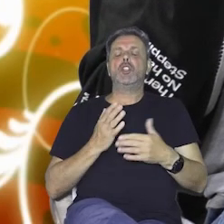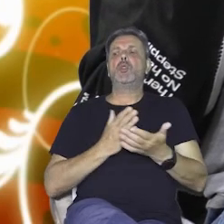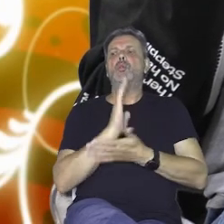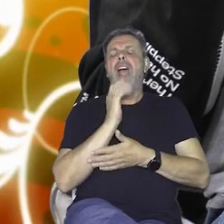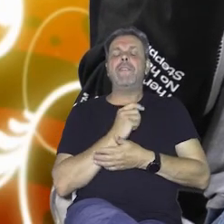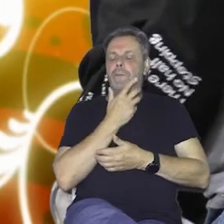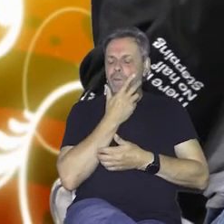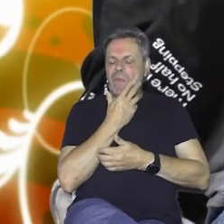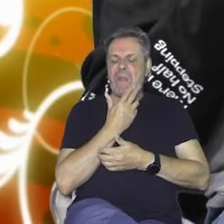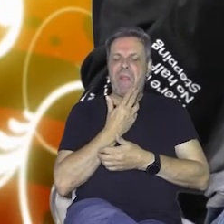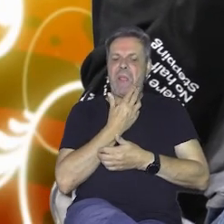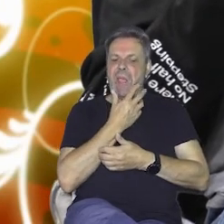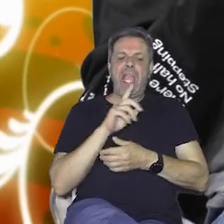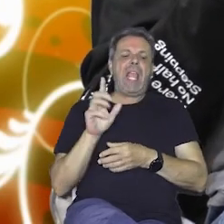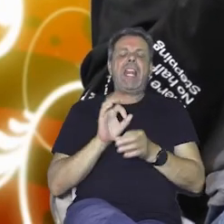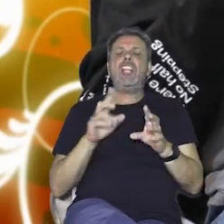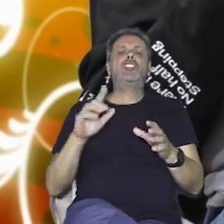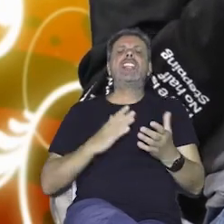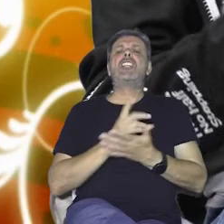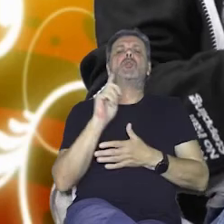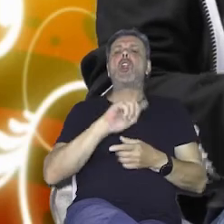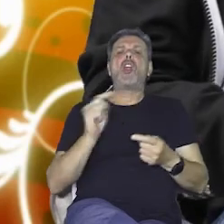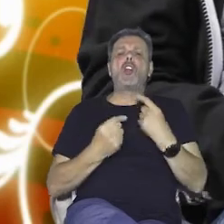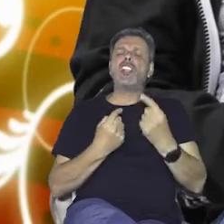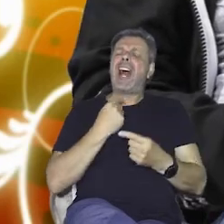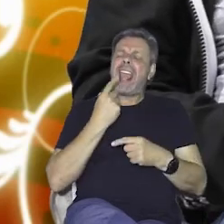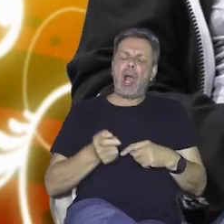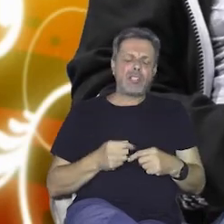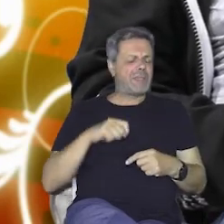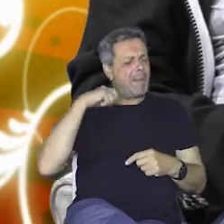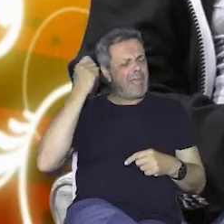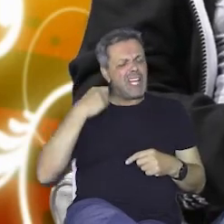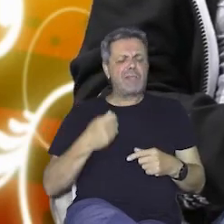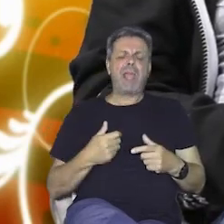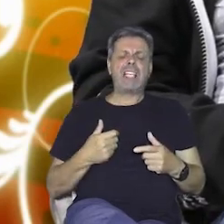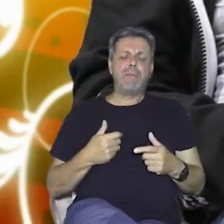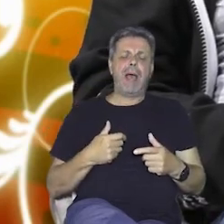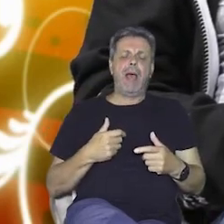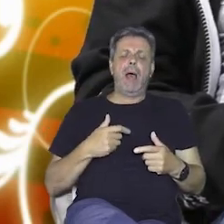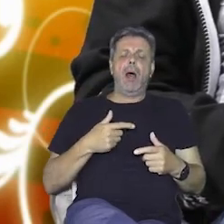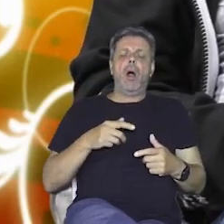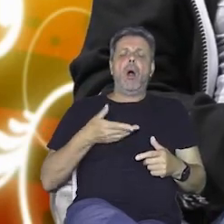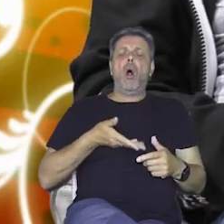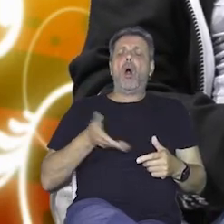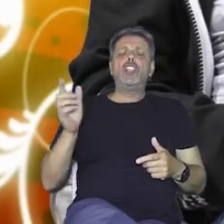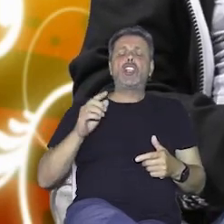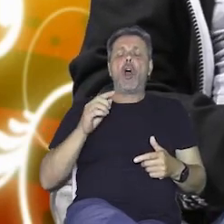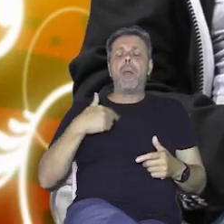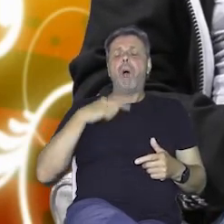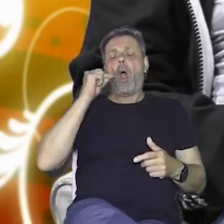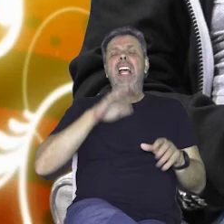slučajima, ništa se slučajno ne događa. Rekao sam ti da pjesma Otiš, otac me polako nikad nije bila nominirana.